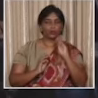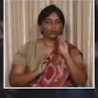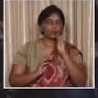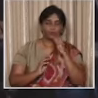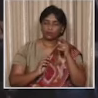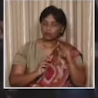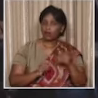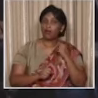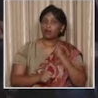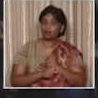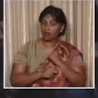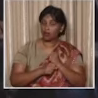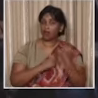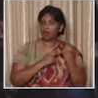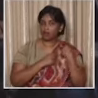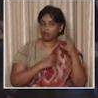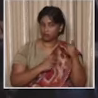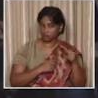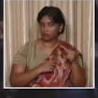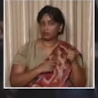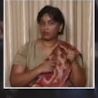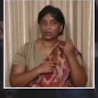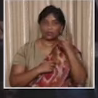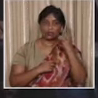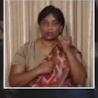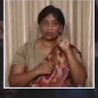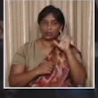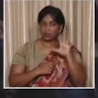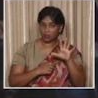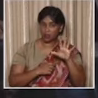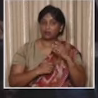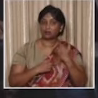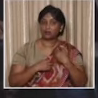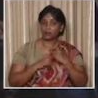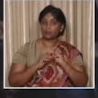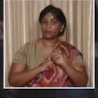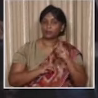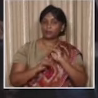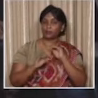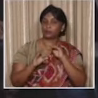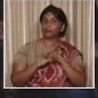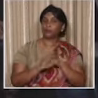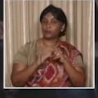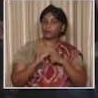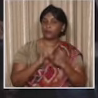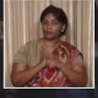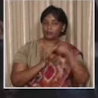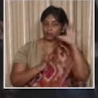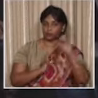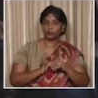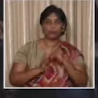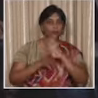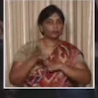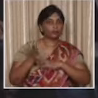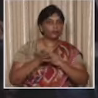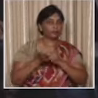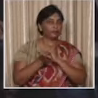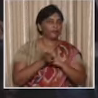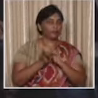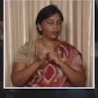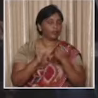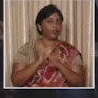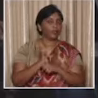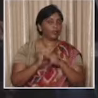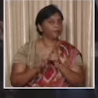गाने आंडुवट वगकीमक तिबुना 2005 अपि मे पार्लिमेंतुवट पणतक गेनावा अयवय सहन पणत